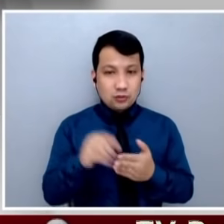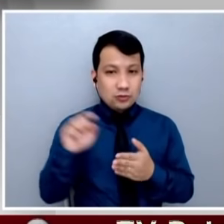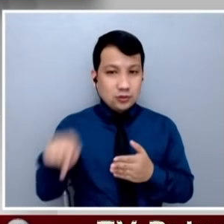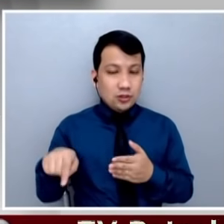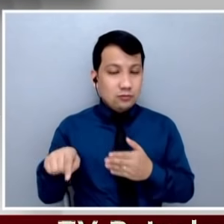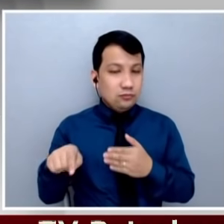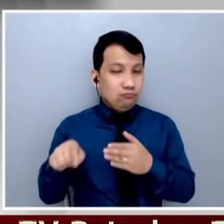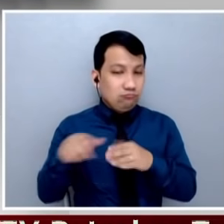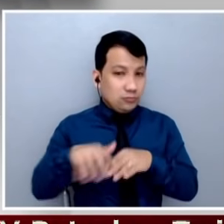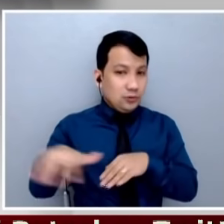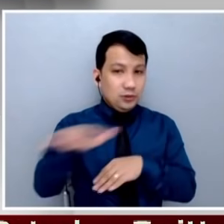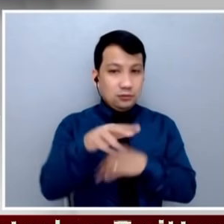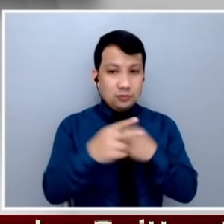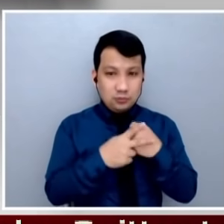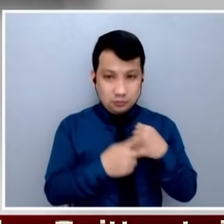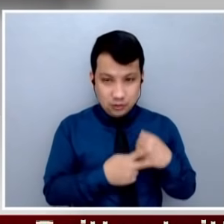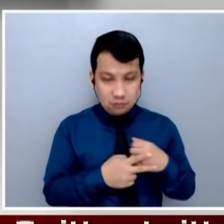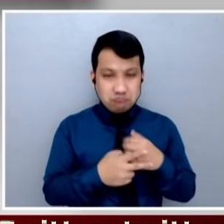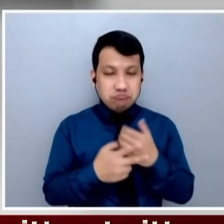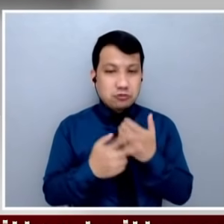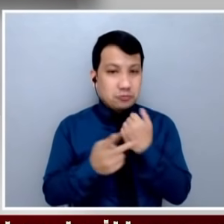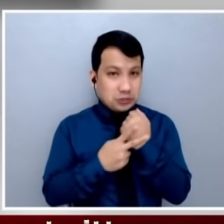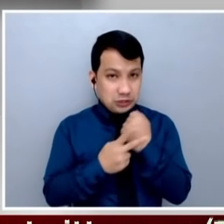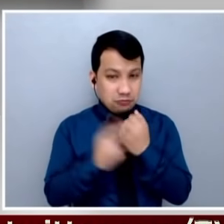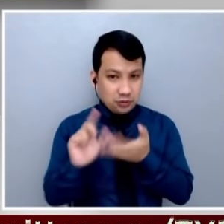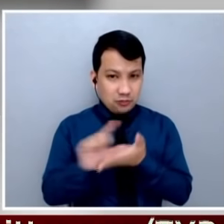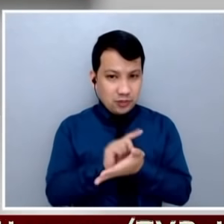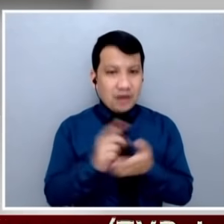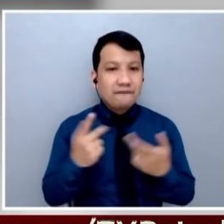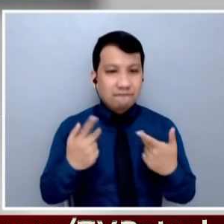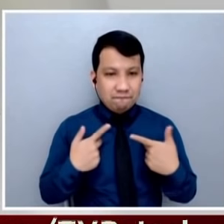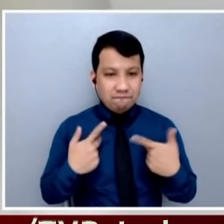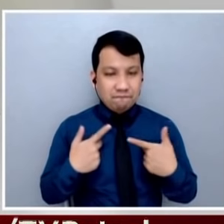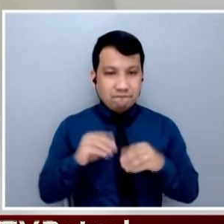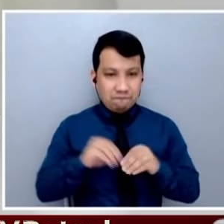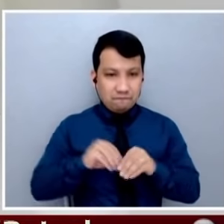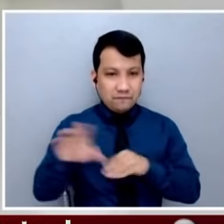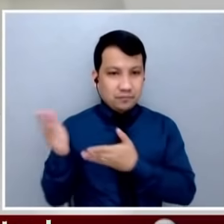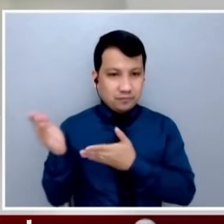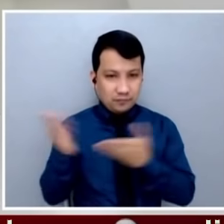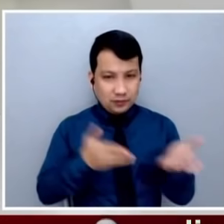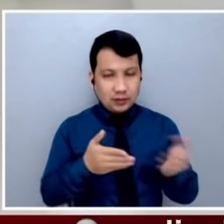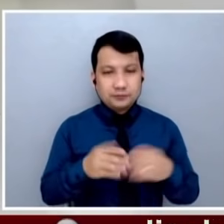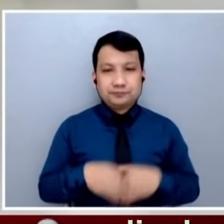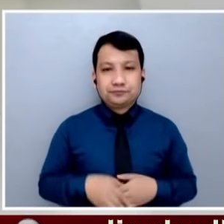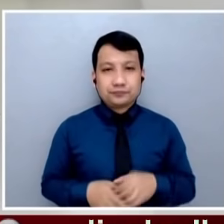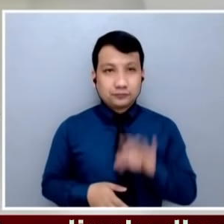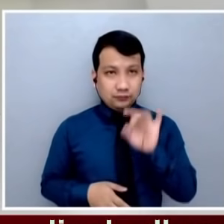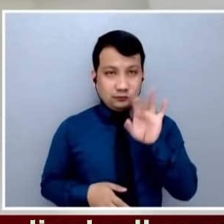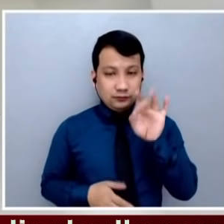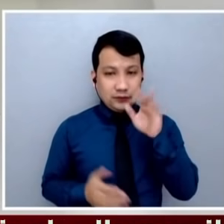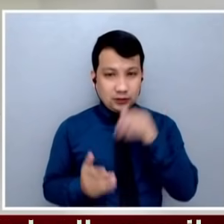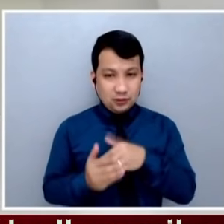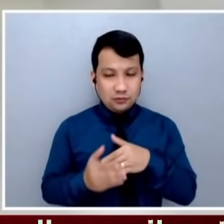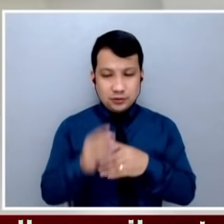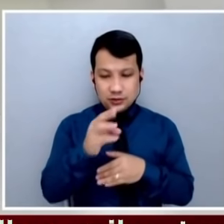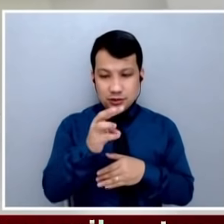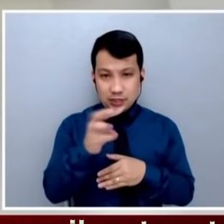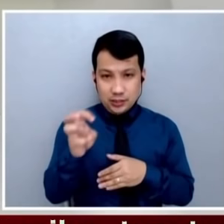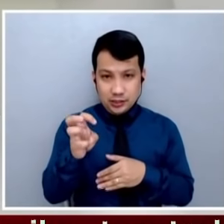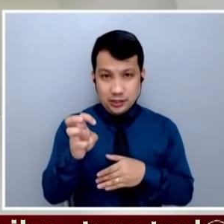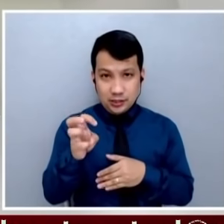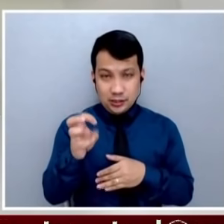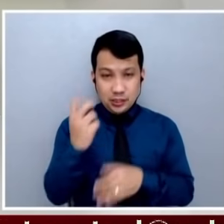warehouses at saka mga storage natin. And we have enough deliveries coming in. Sa higit 18,600 na mga batang